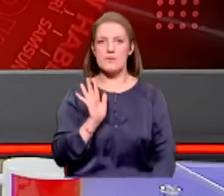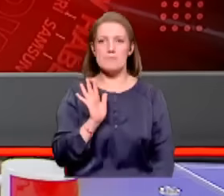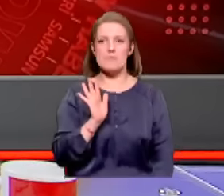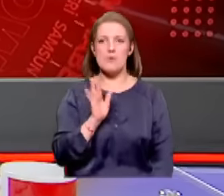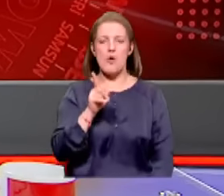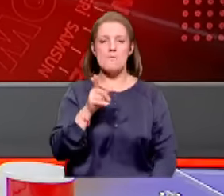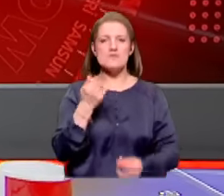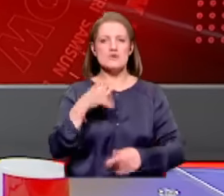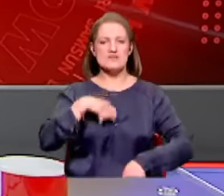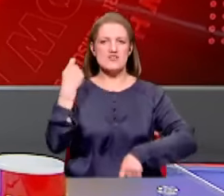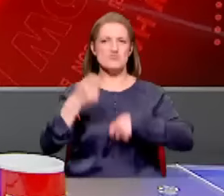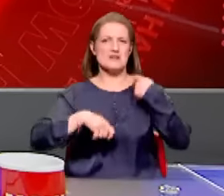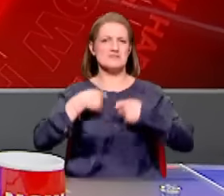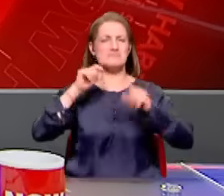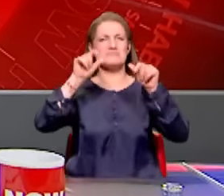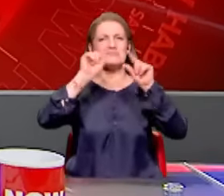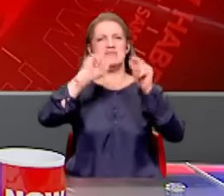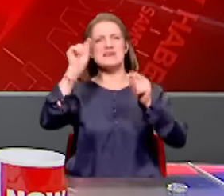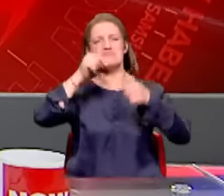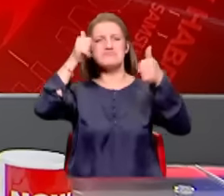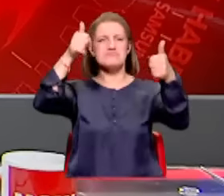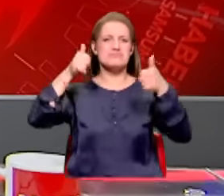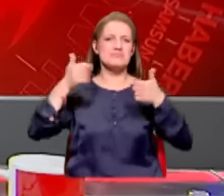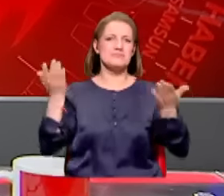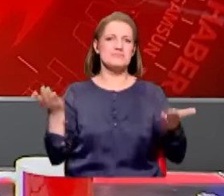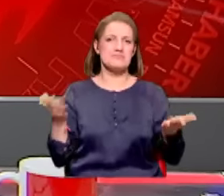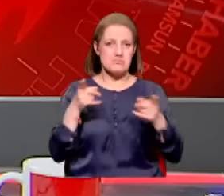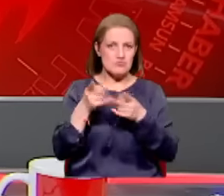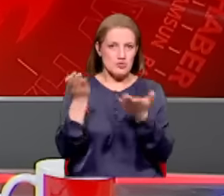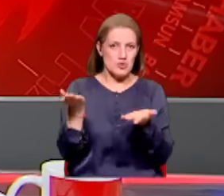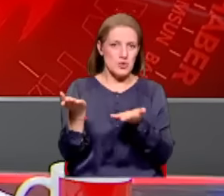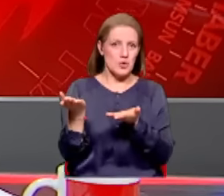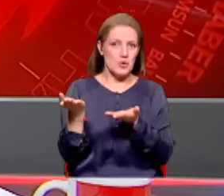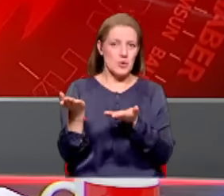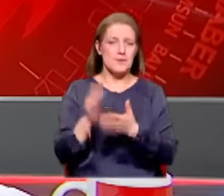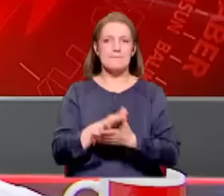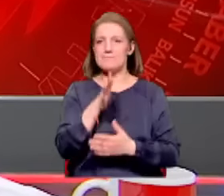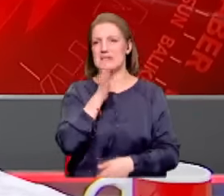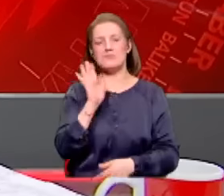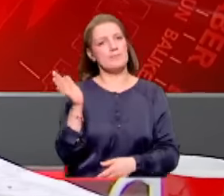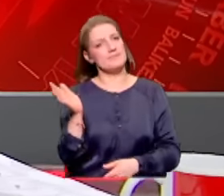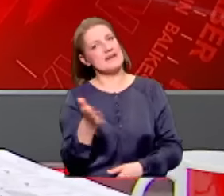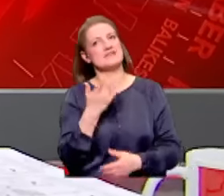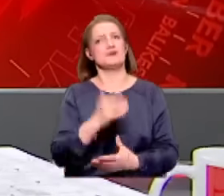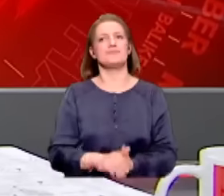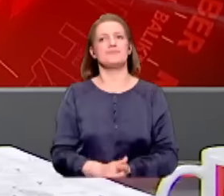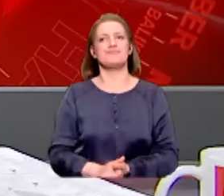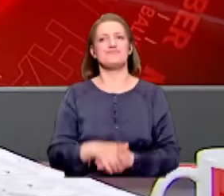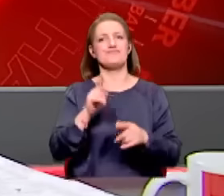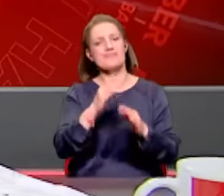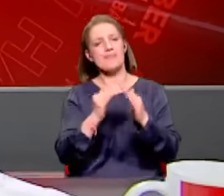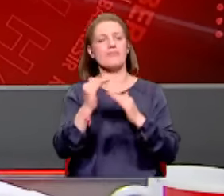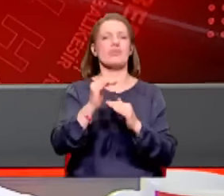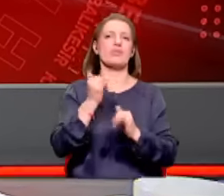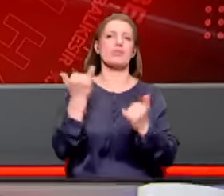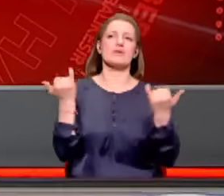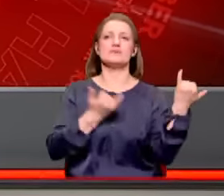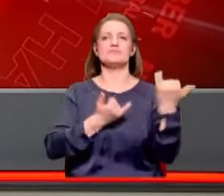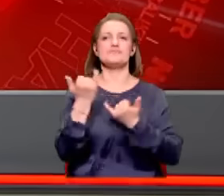o bir sürü saçma sapan tabelalar, şunlar, bunlar. Bu mu? Bilemiyorum. Neyse. Bunun üstüne